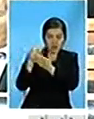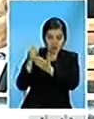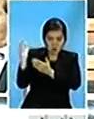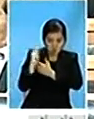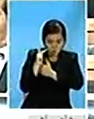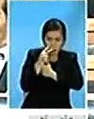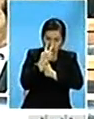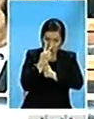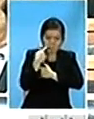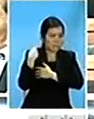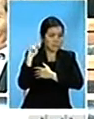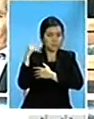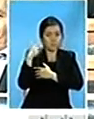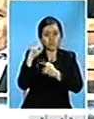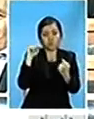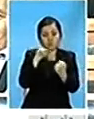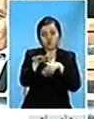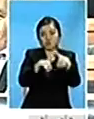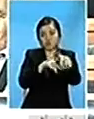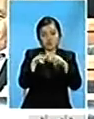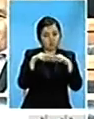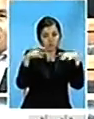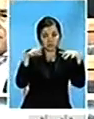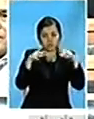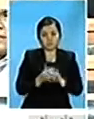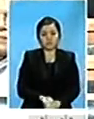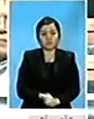เกิดประโยชน์ที่แท้จริงต่อพี่น้องประชาชนครับ